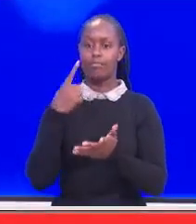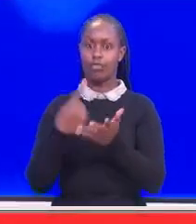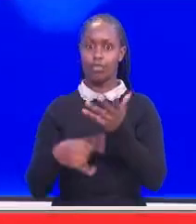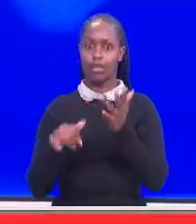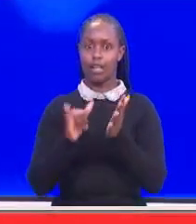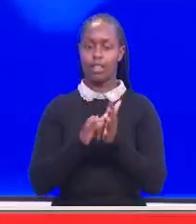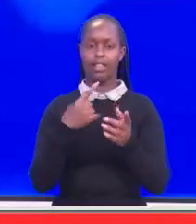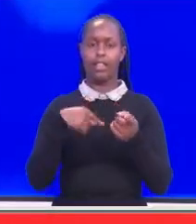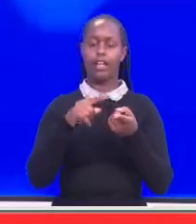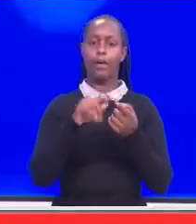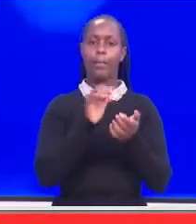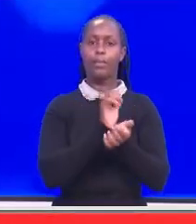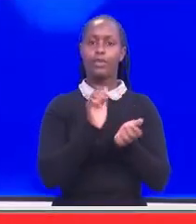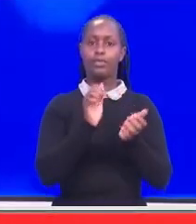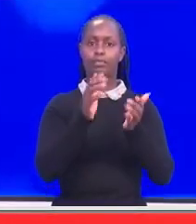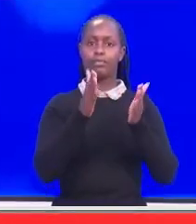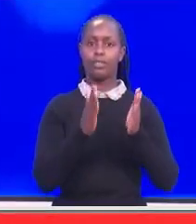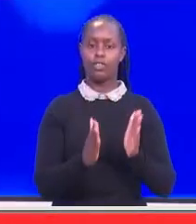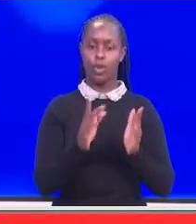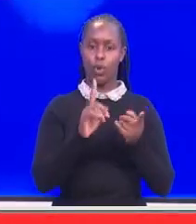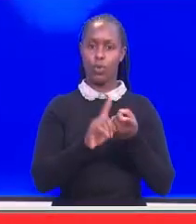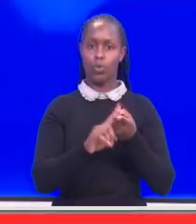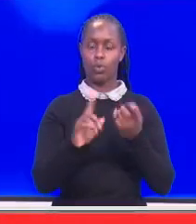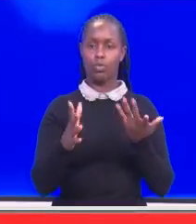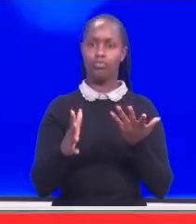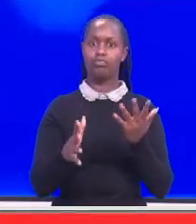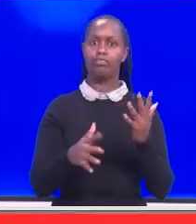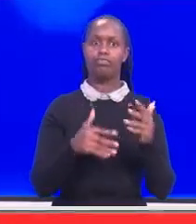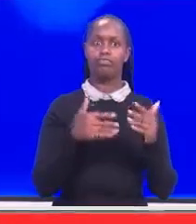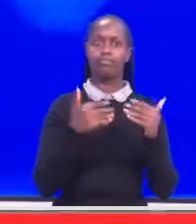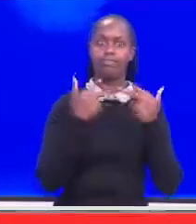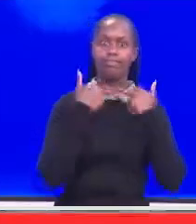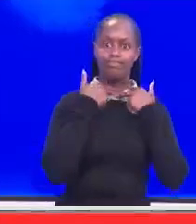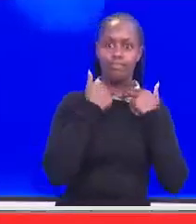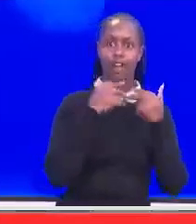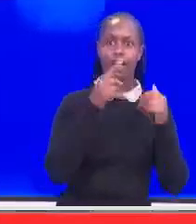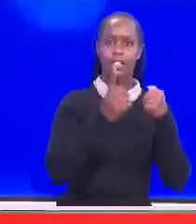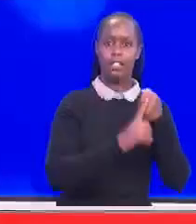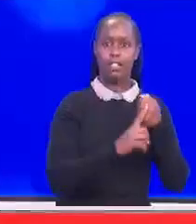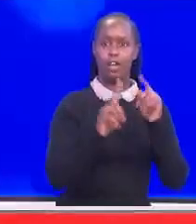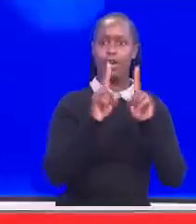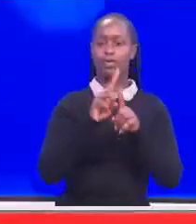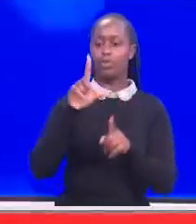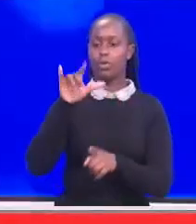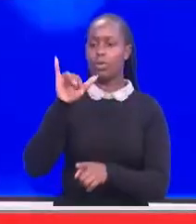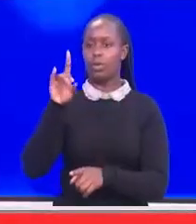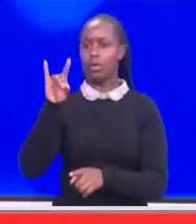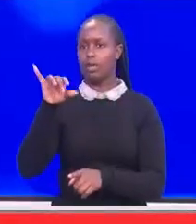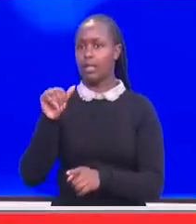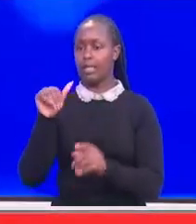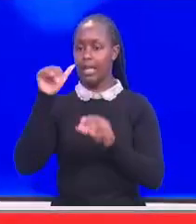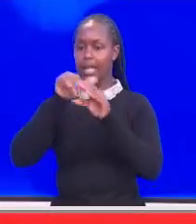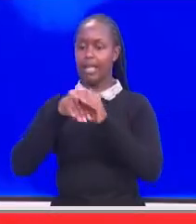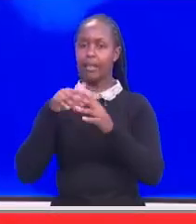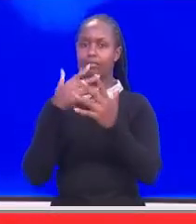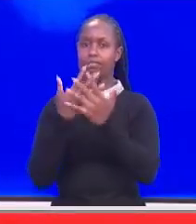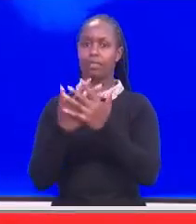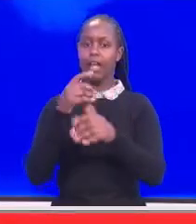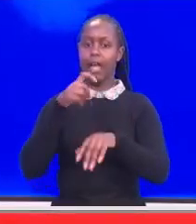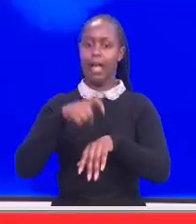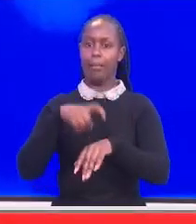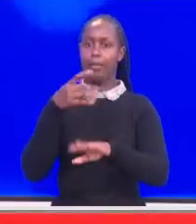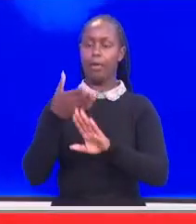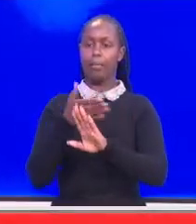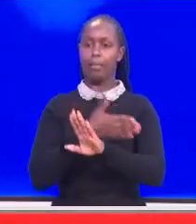mashtaka kuwazuia washukiwa sita katika jela ya Kerugoya na Lydia Wanjiru kuzuiliwa katika gereza la wanawake ya Embu kabla